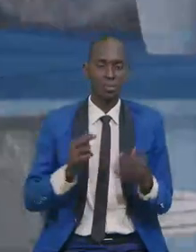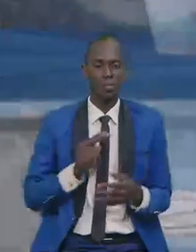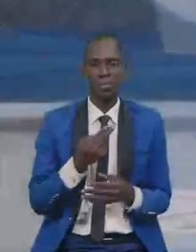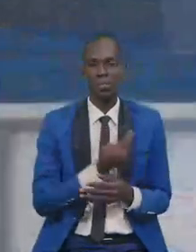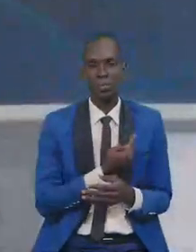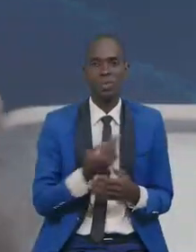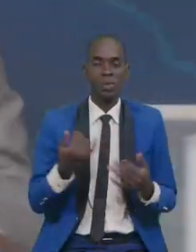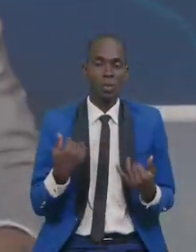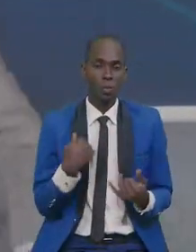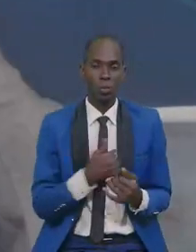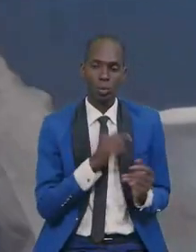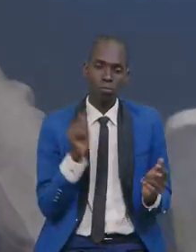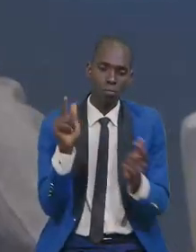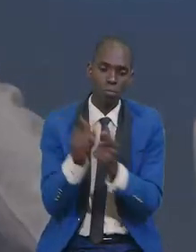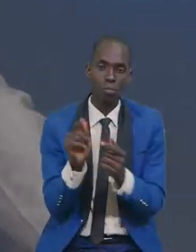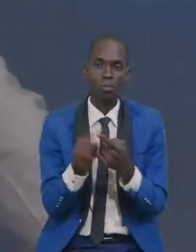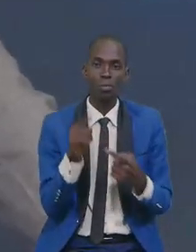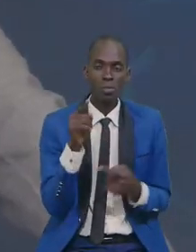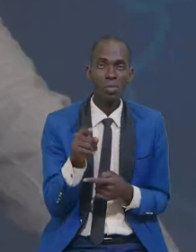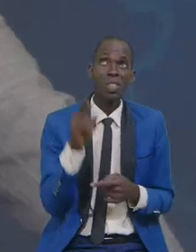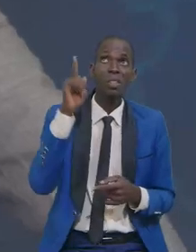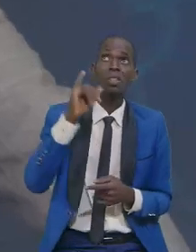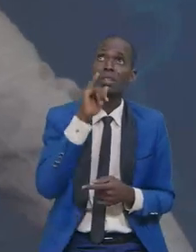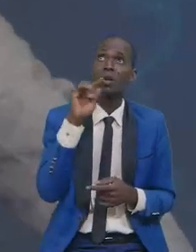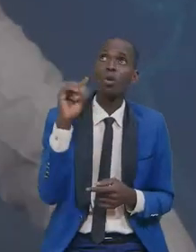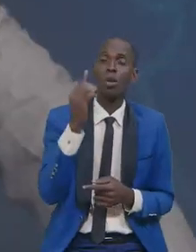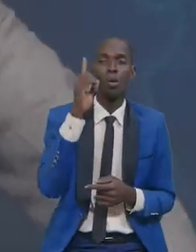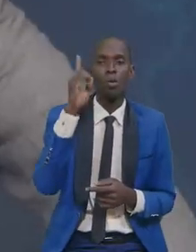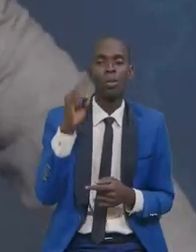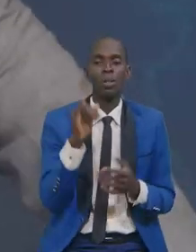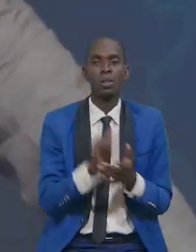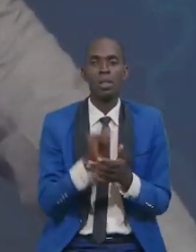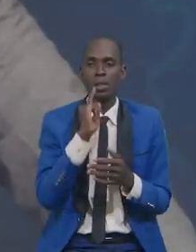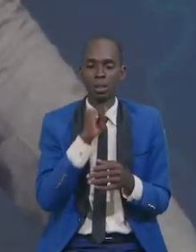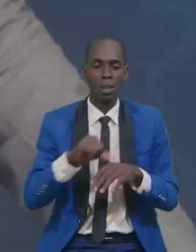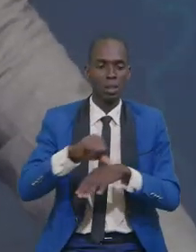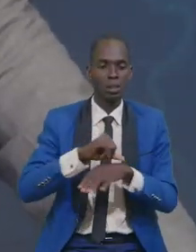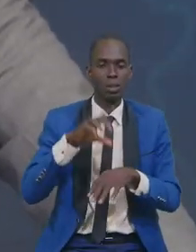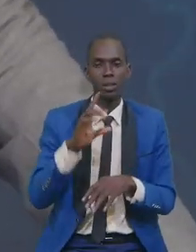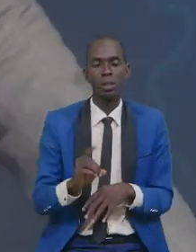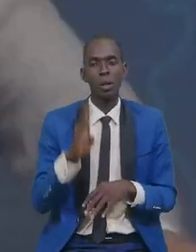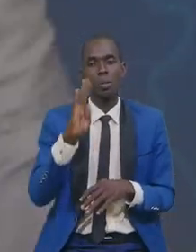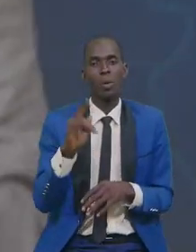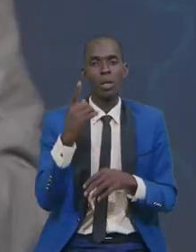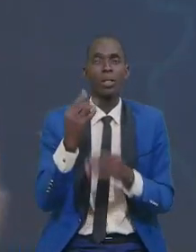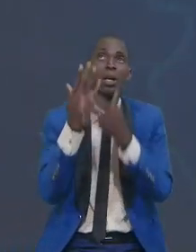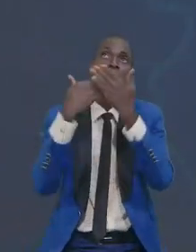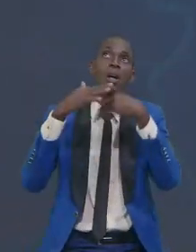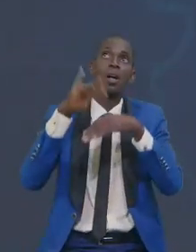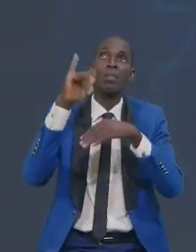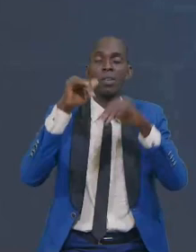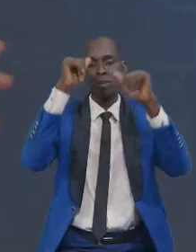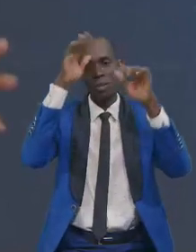donne, nous venons simplement à lui. Il est le seul établi, approuvé, oint par le Père